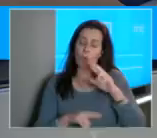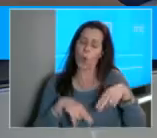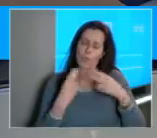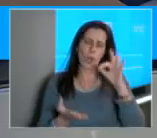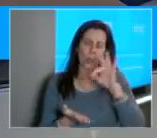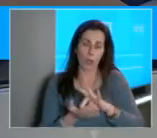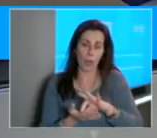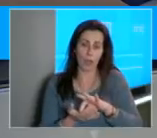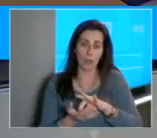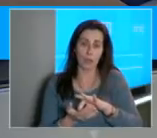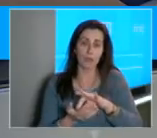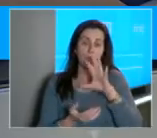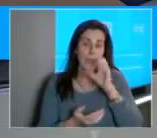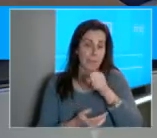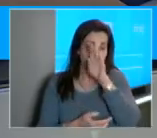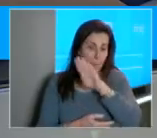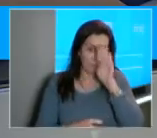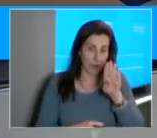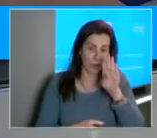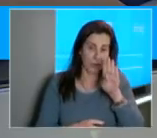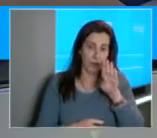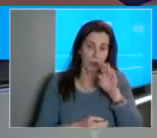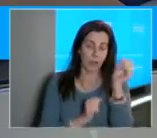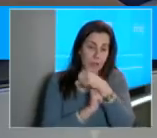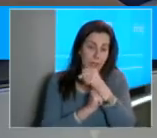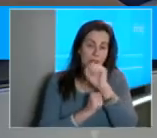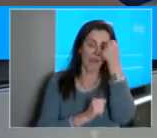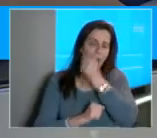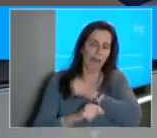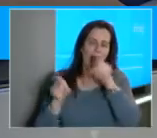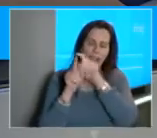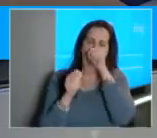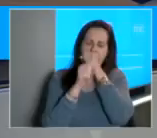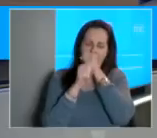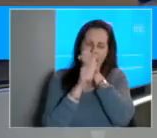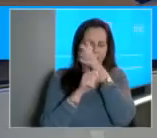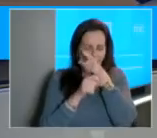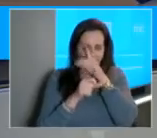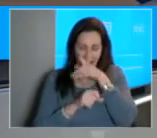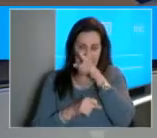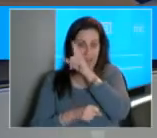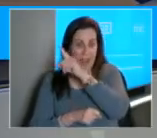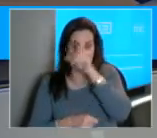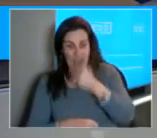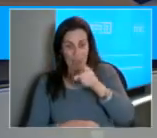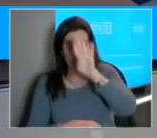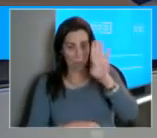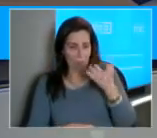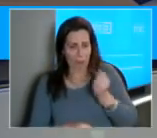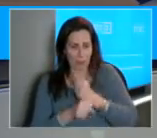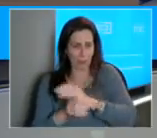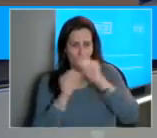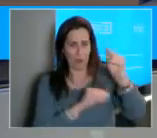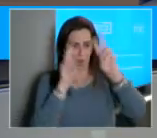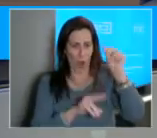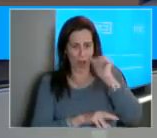פעם להחלטות שראש הממשלה מקבל, אם ראש הממשלה יזלזל בציונות הדתית כפי שהוא נוהג לעשות אחרי בחירות, אני לא יודע, בסופו של דבר